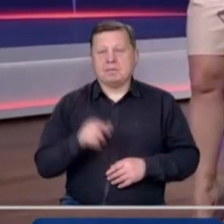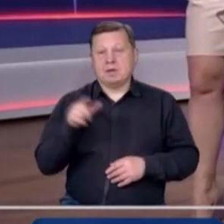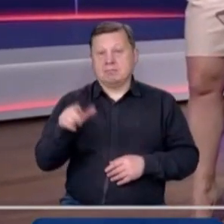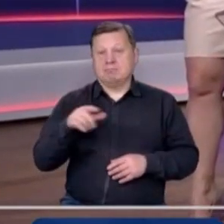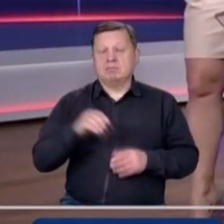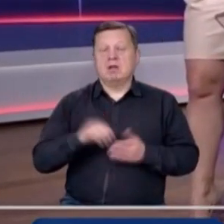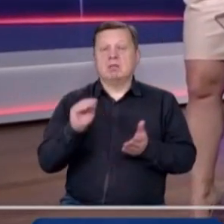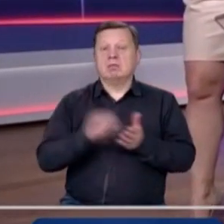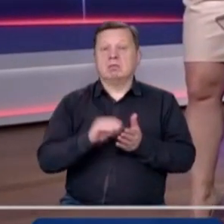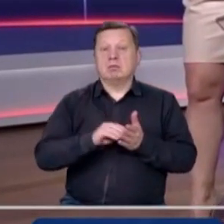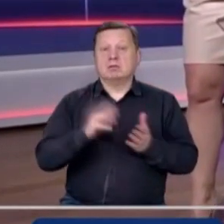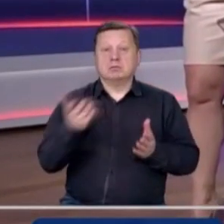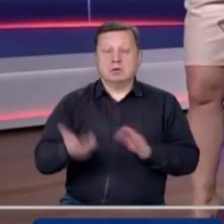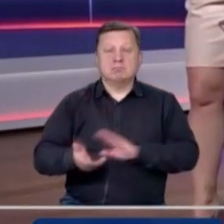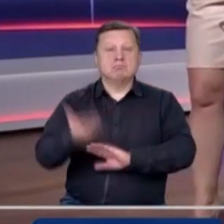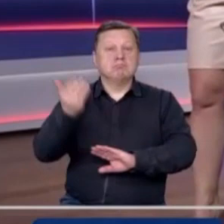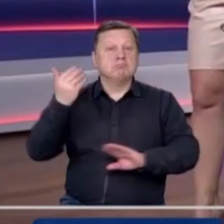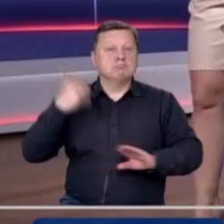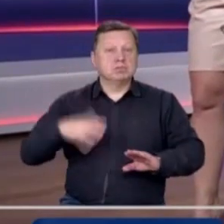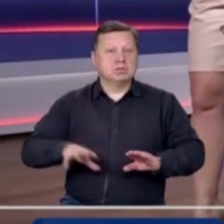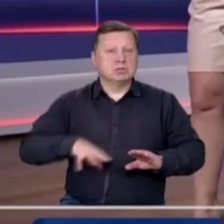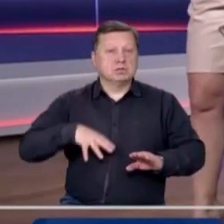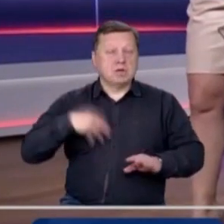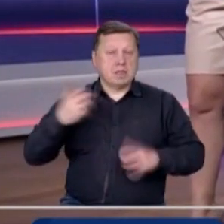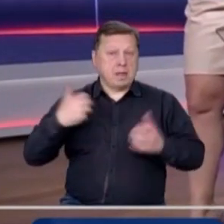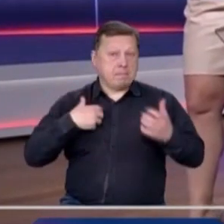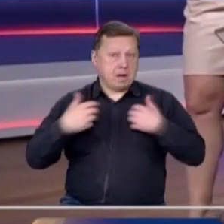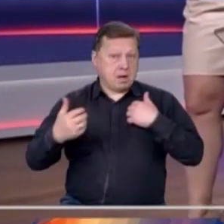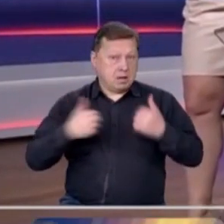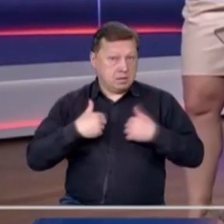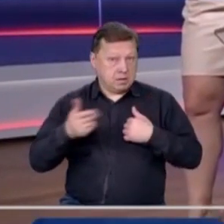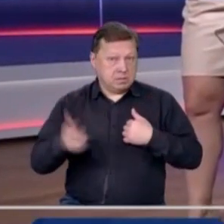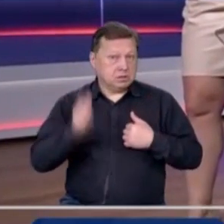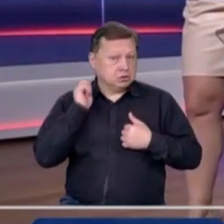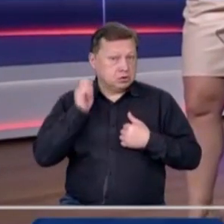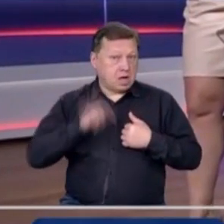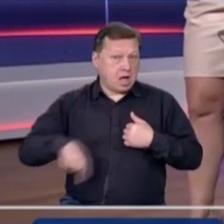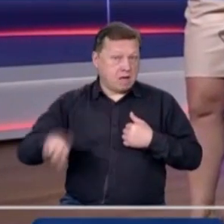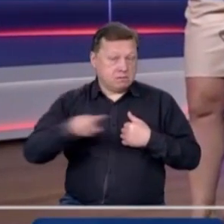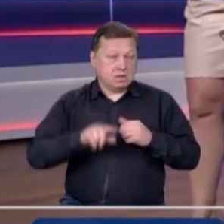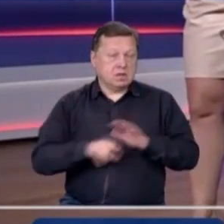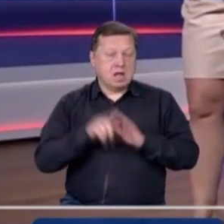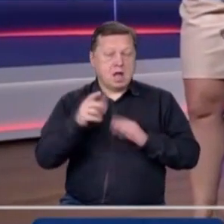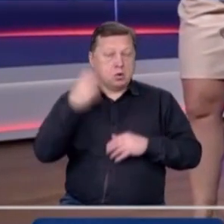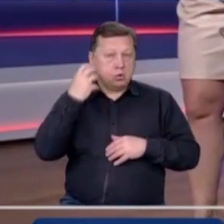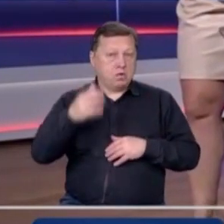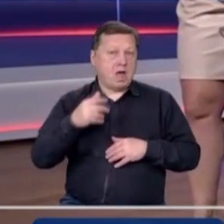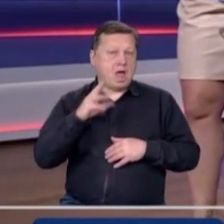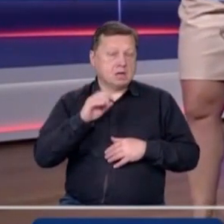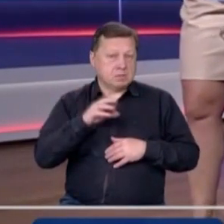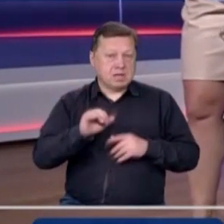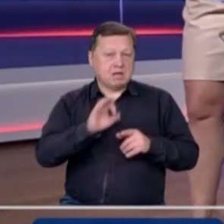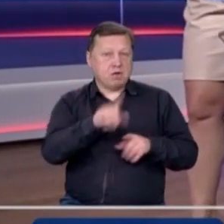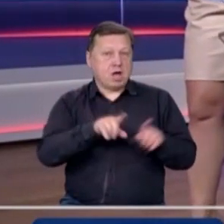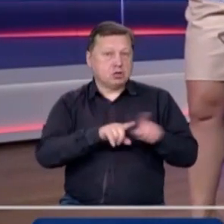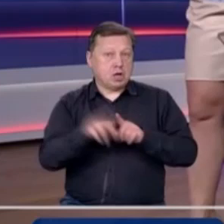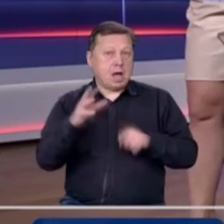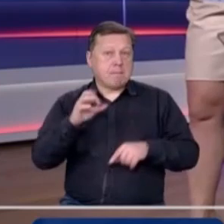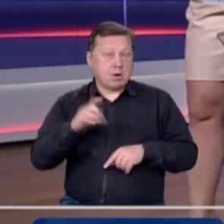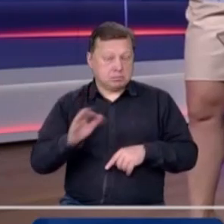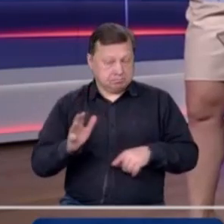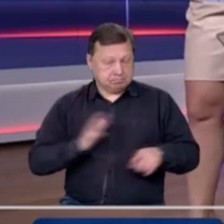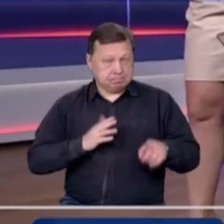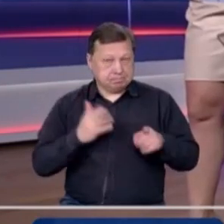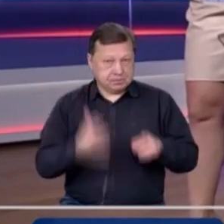jej zwyczajów była w przeszłości świąteczna pantomima, którą jako dziewczynki wystawiały królowa Elżbieta i jej siostra Małgorzata. Stroje,